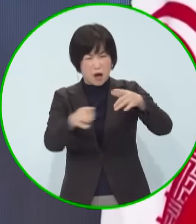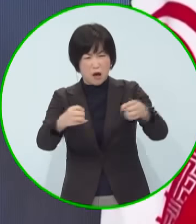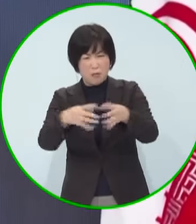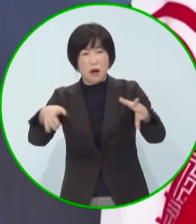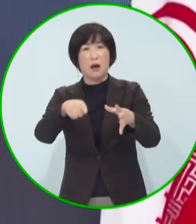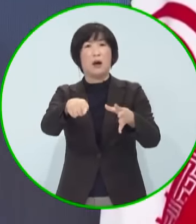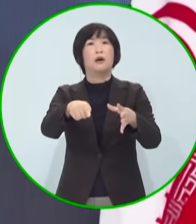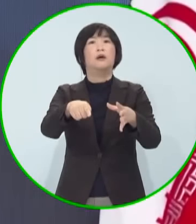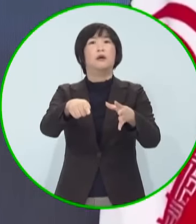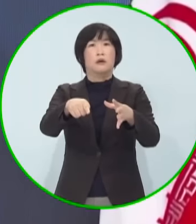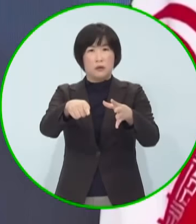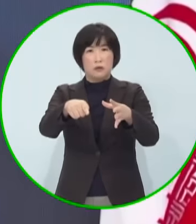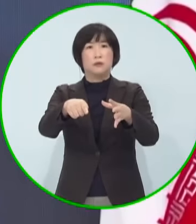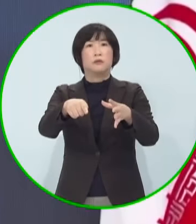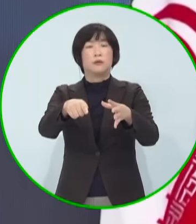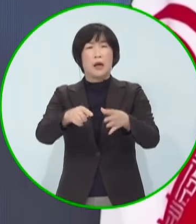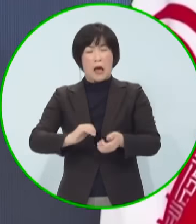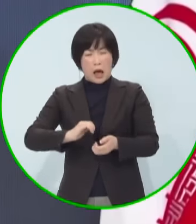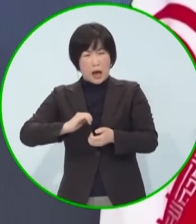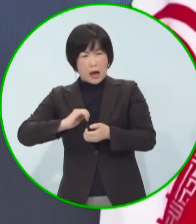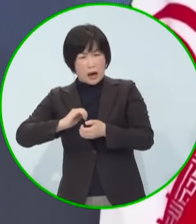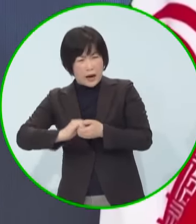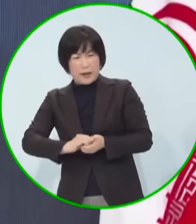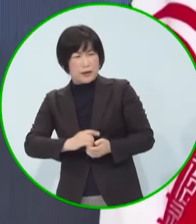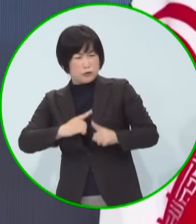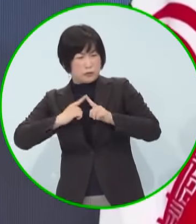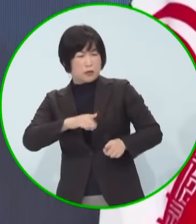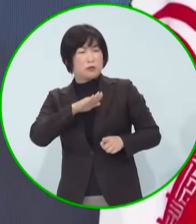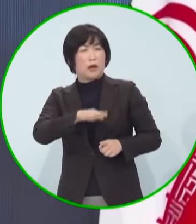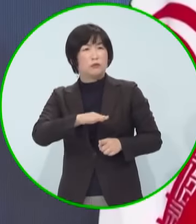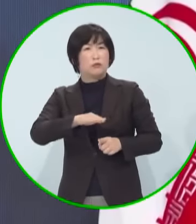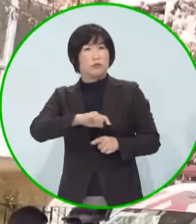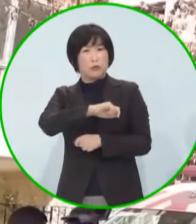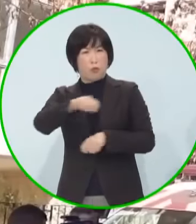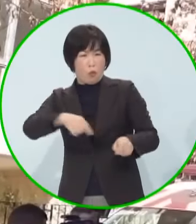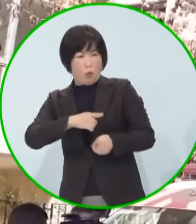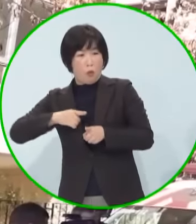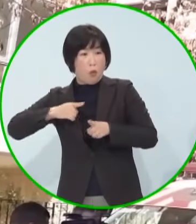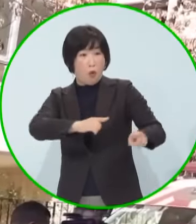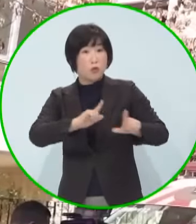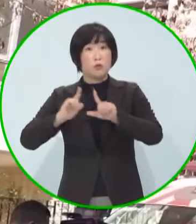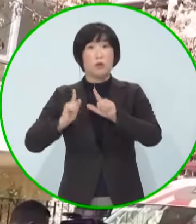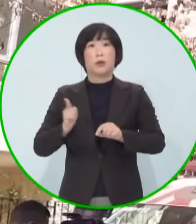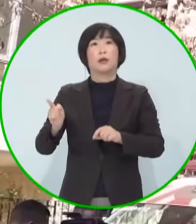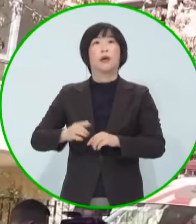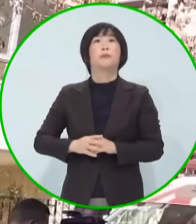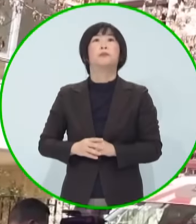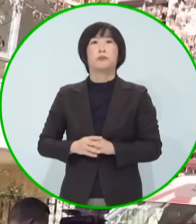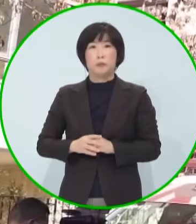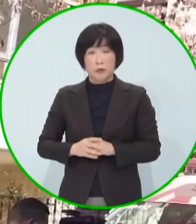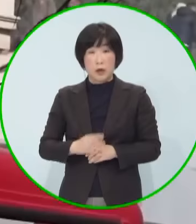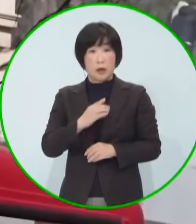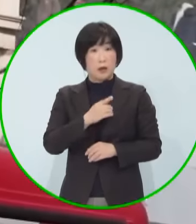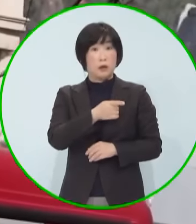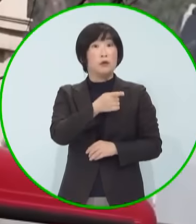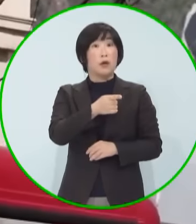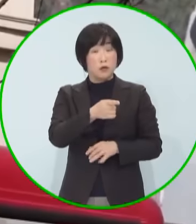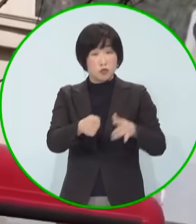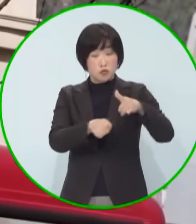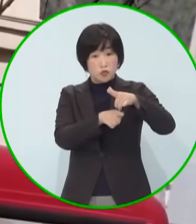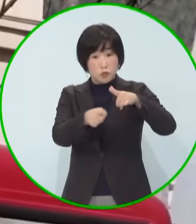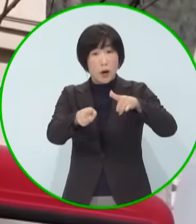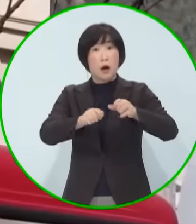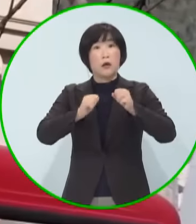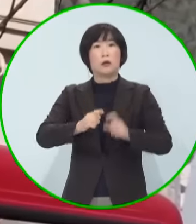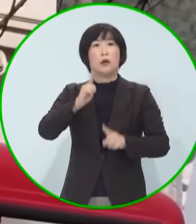殺害したとした上で、必ず罰せられると報復を宣言しました。一方、イスラエルは空爆